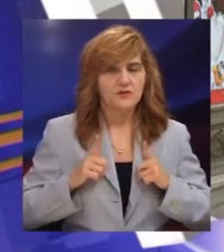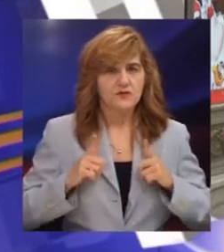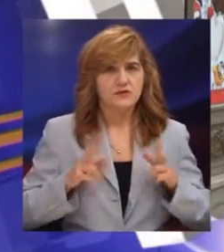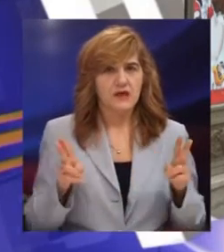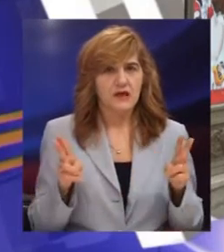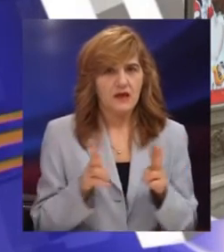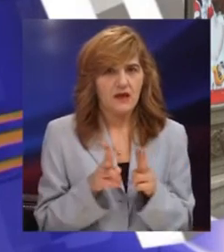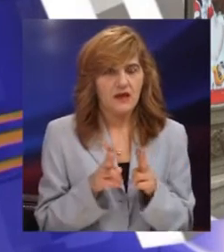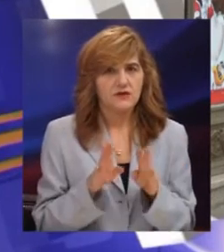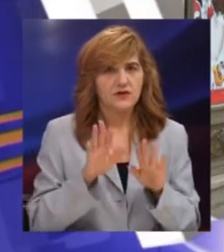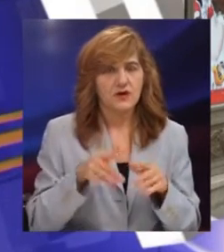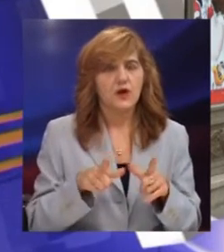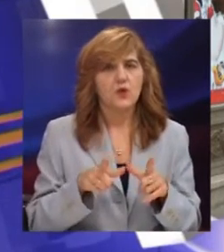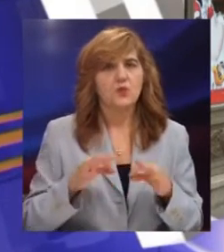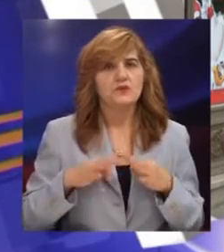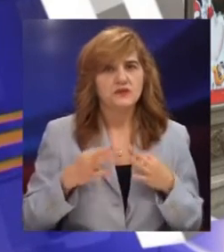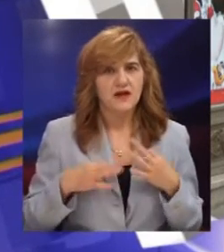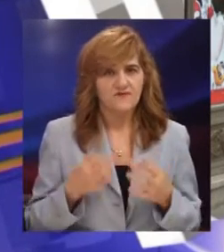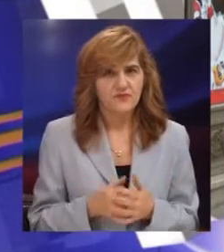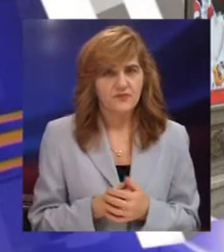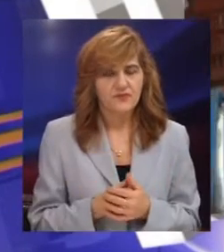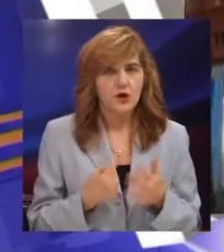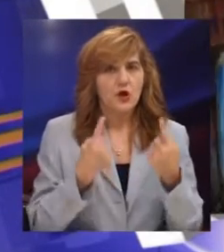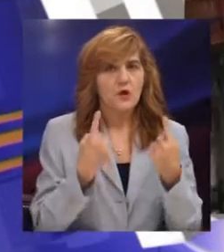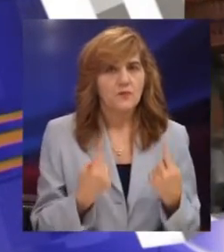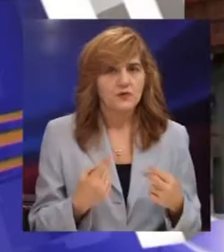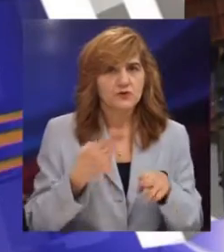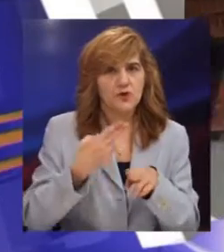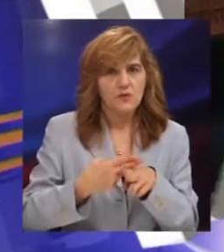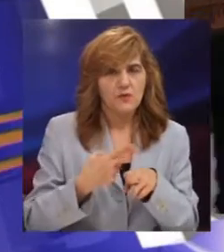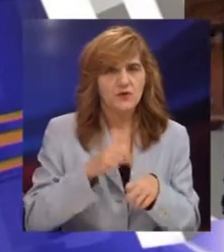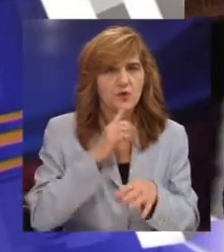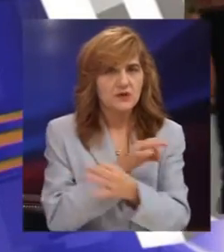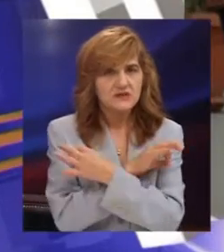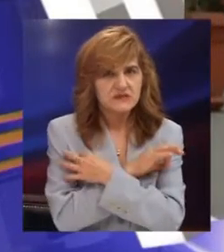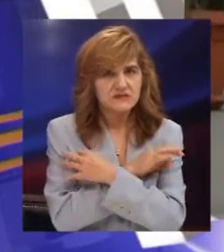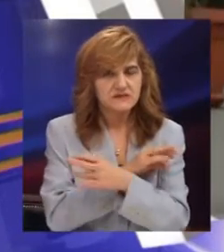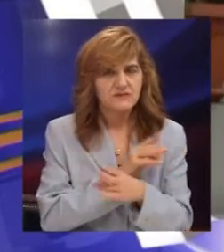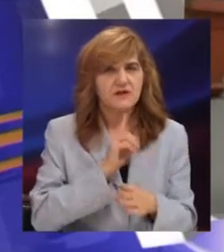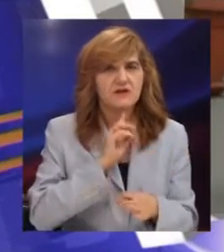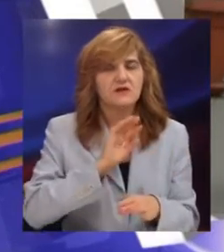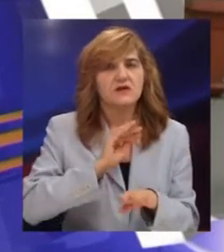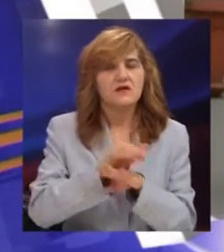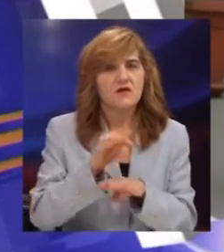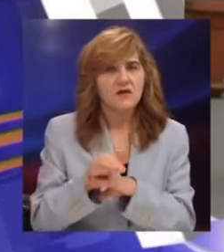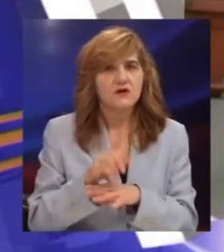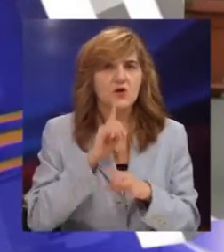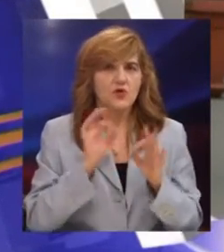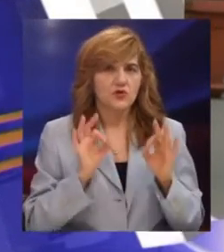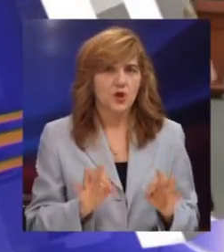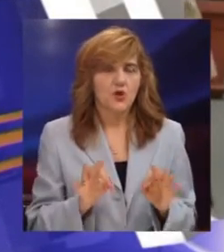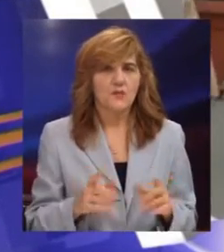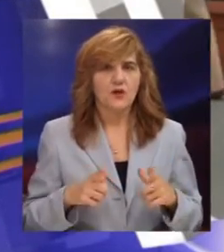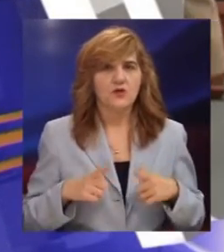života znatno kraće nego u zdravoj populaciji. Postoje bolesti koje uzrokuju smrt po rođenju, ali i one sa kojima se može